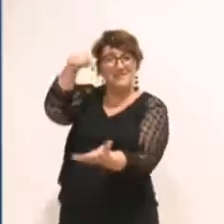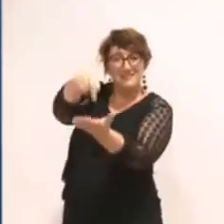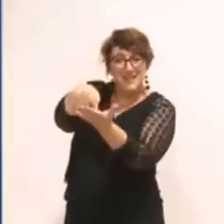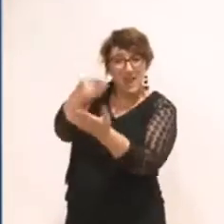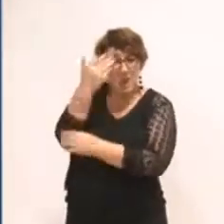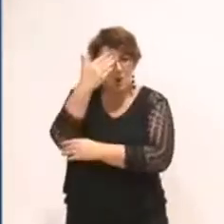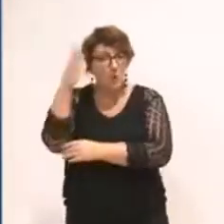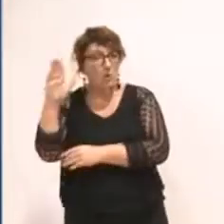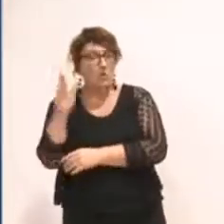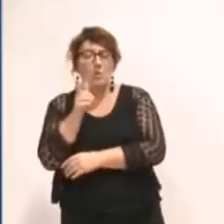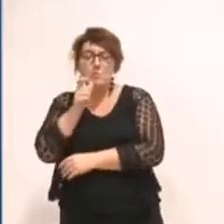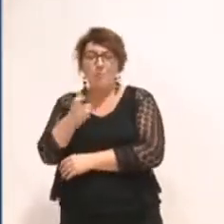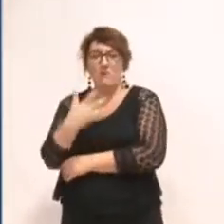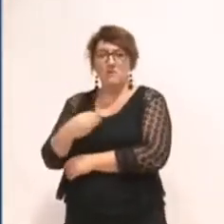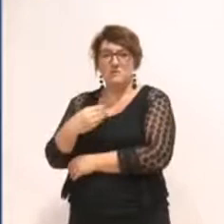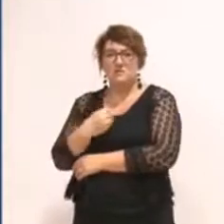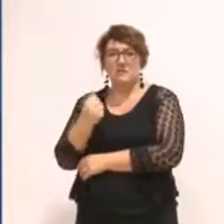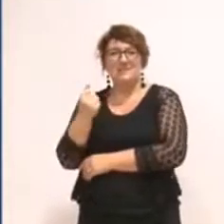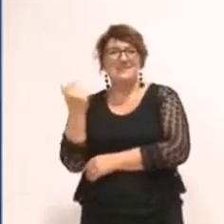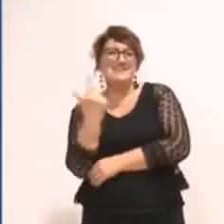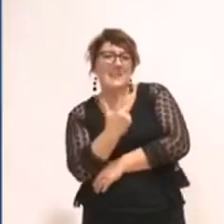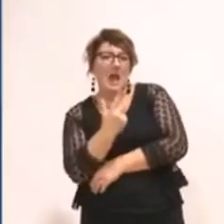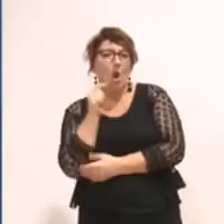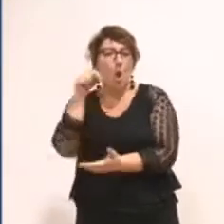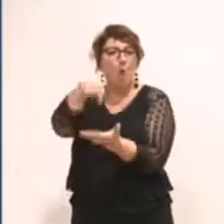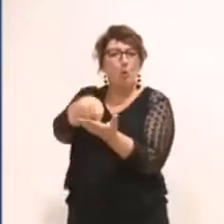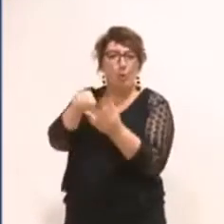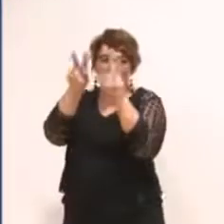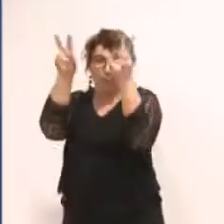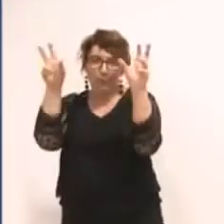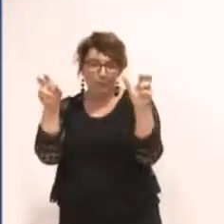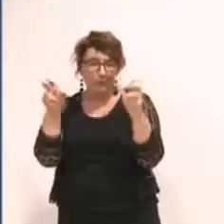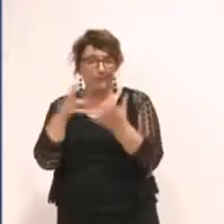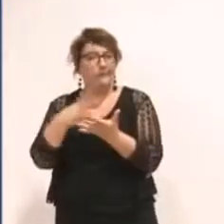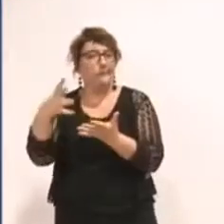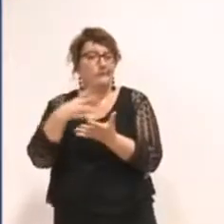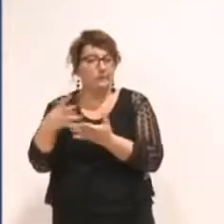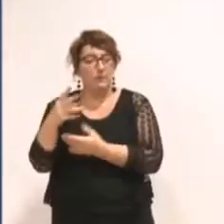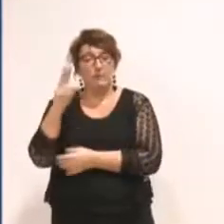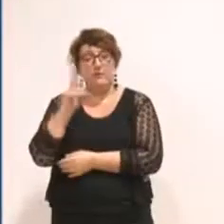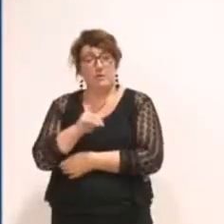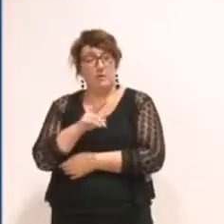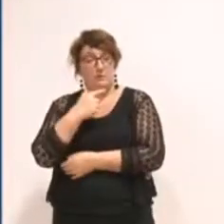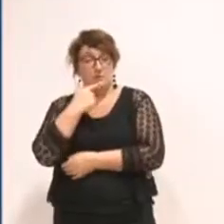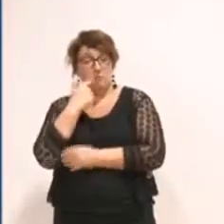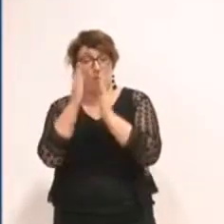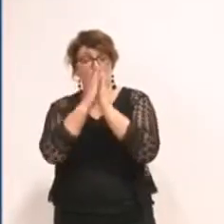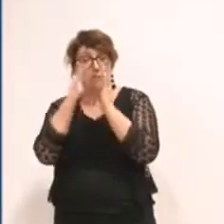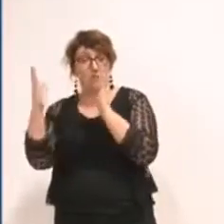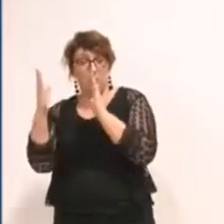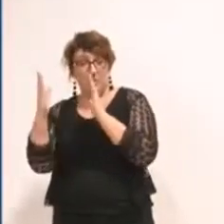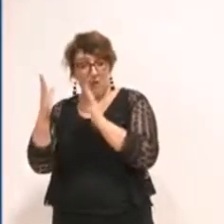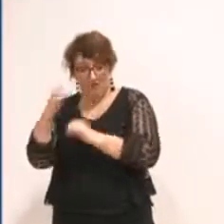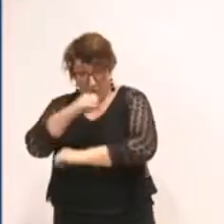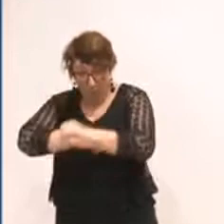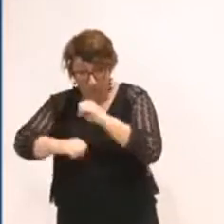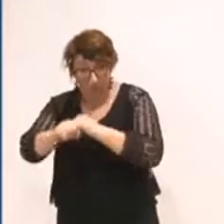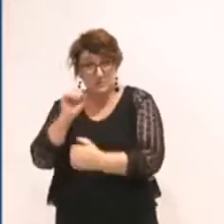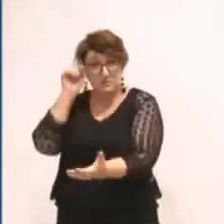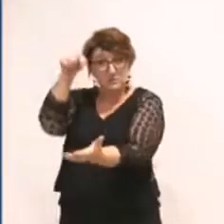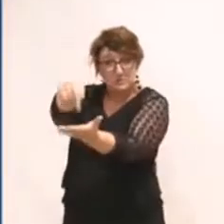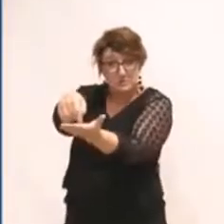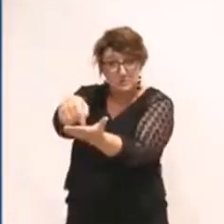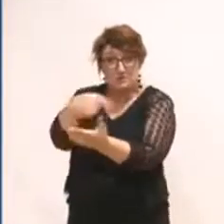intéressant d'ailleurs, aux bibliothèques, c'est en fait proposer d'un côté certainement une plus grande amplitude